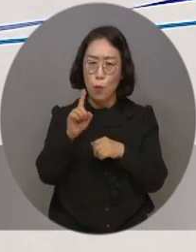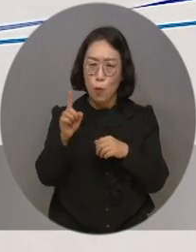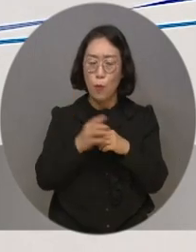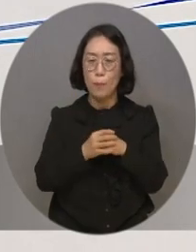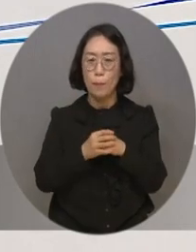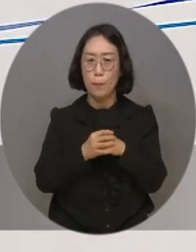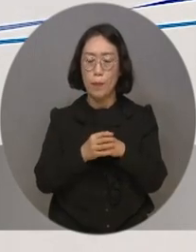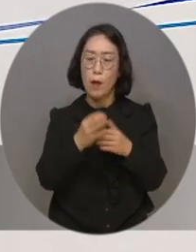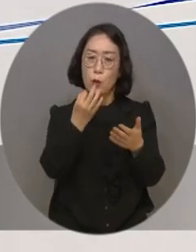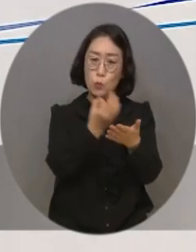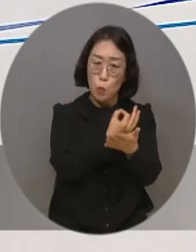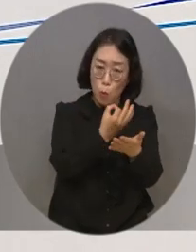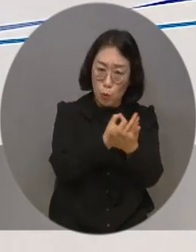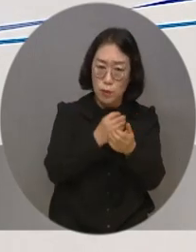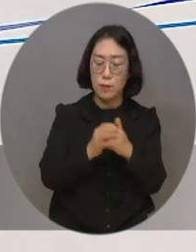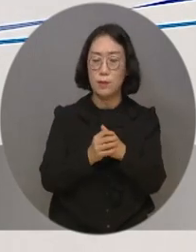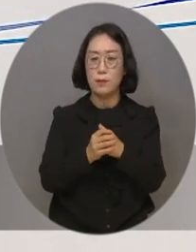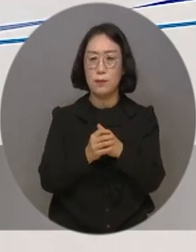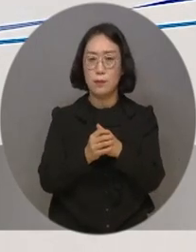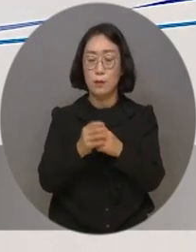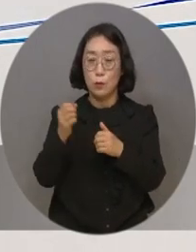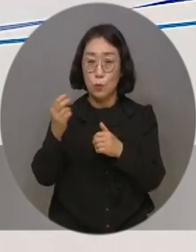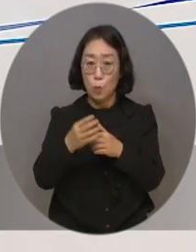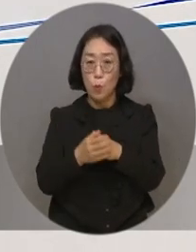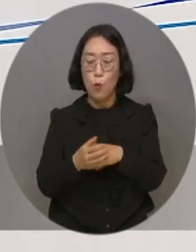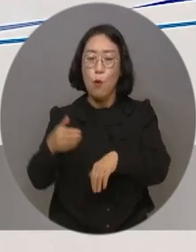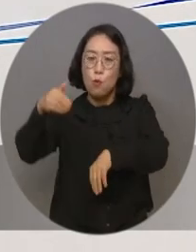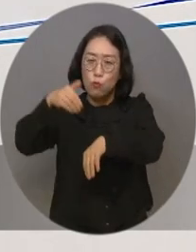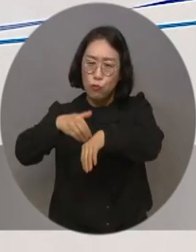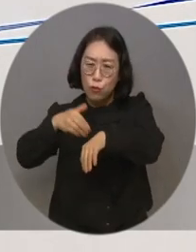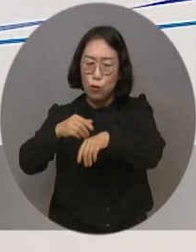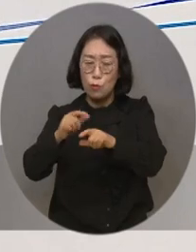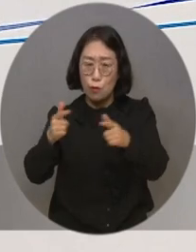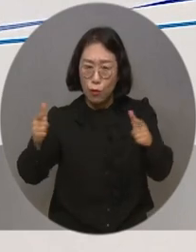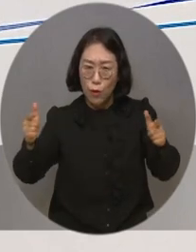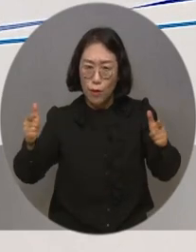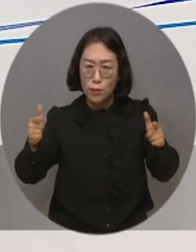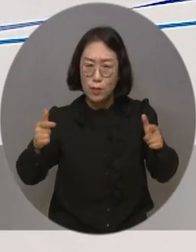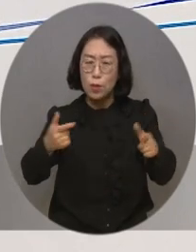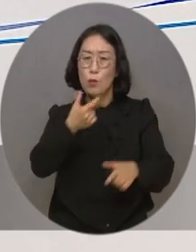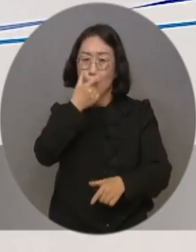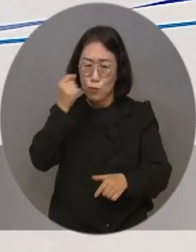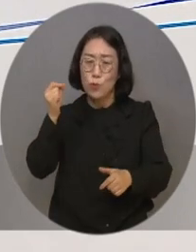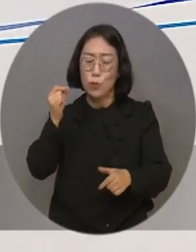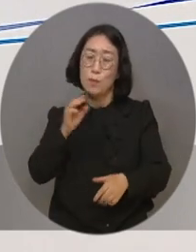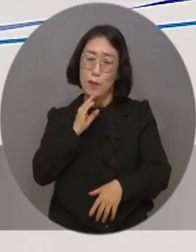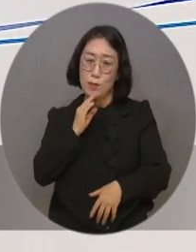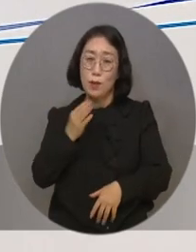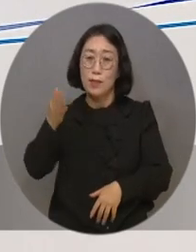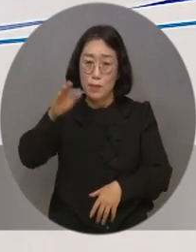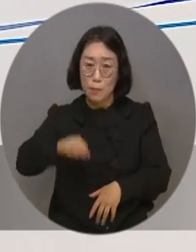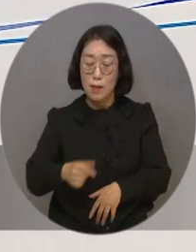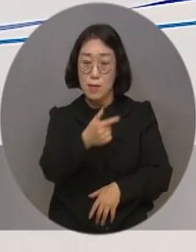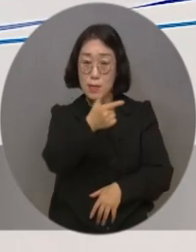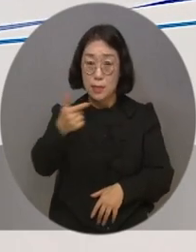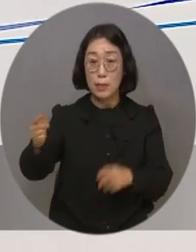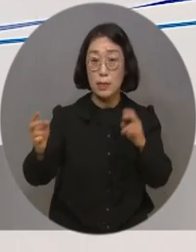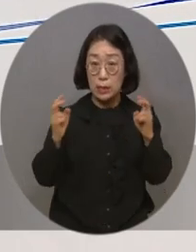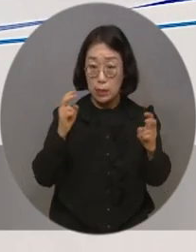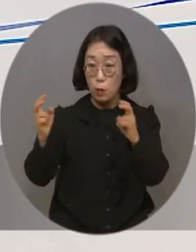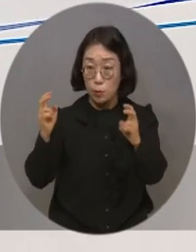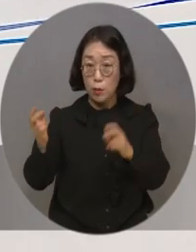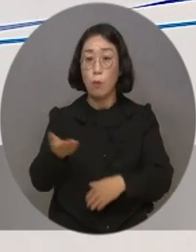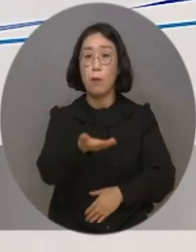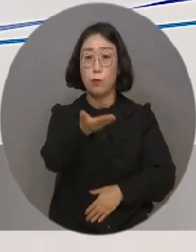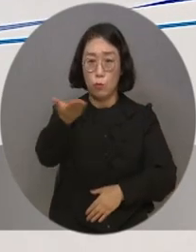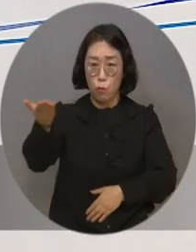이 소득이라든가 여러 가지 그 직업 훈련 혜택이 많이 없었다고 하지만 일단 대기업에서 그래도